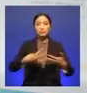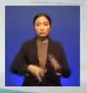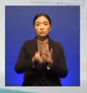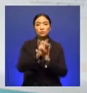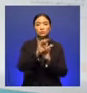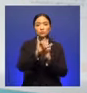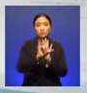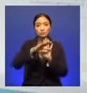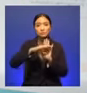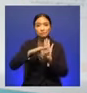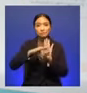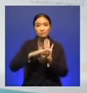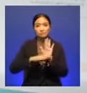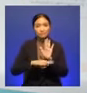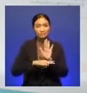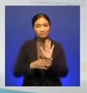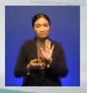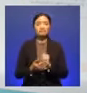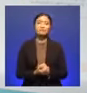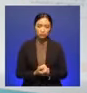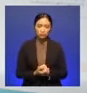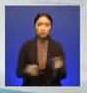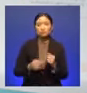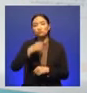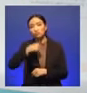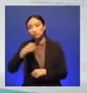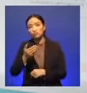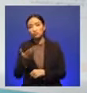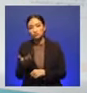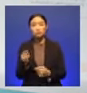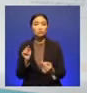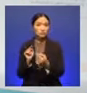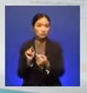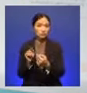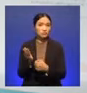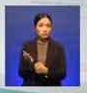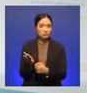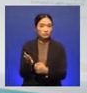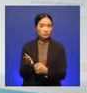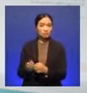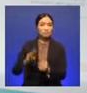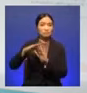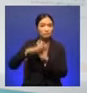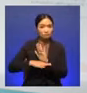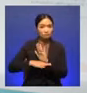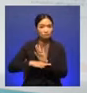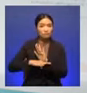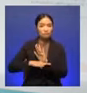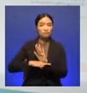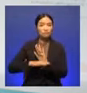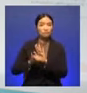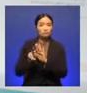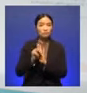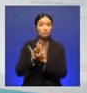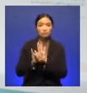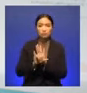ก็คิดว่าอย่างเช่นเรื่องของนโยบายผู้สูงอายุนะครับหลายท่านก็อาจจะมองเห็นว่ามันอาจจะเป็นงบประมาณที่จำนวนมาก